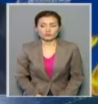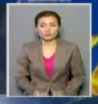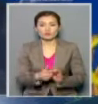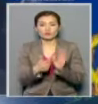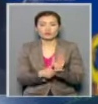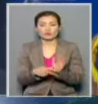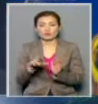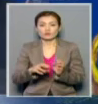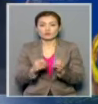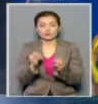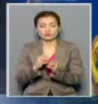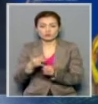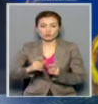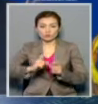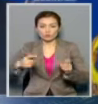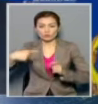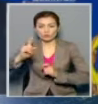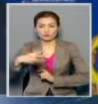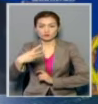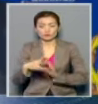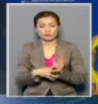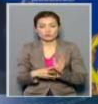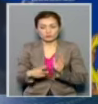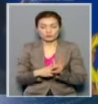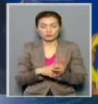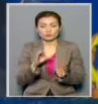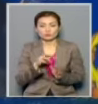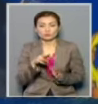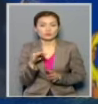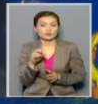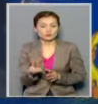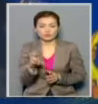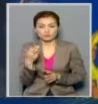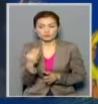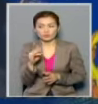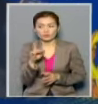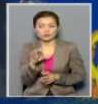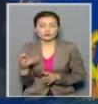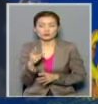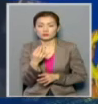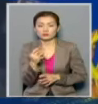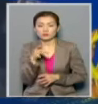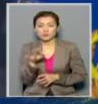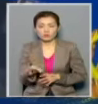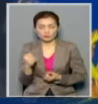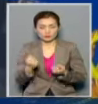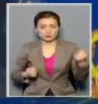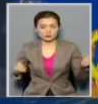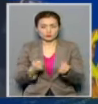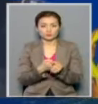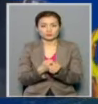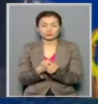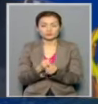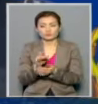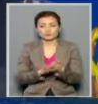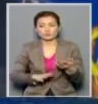17 января в 10 часов в районе школы номер 38 по проспекту Султана Бейбарса автомобиль Kia Rio съехал со второстепенной